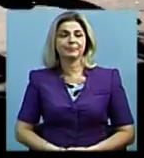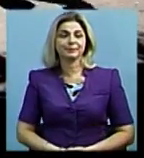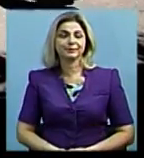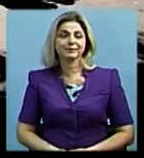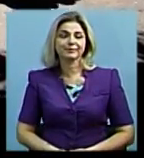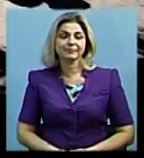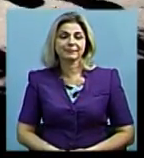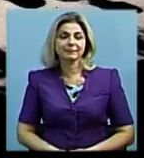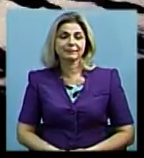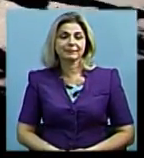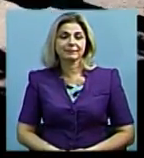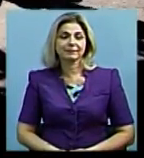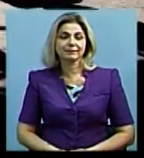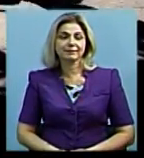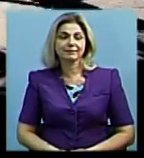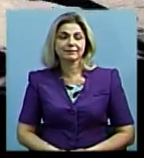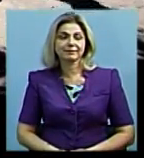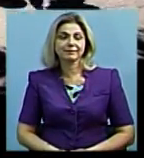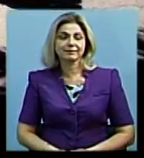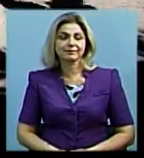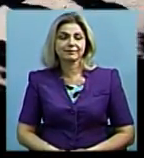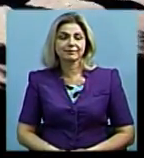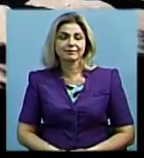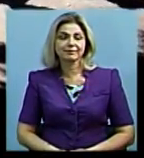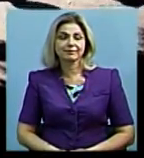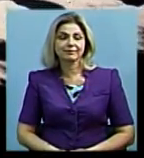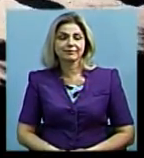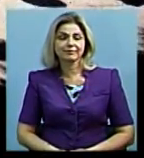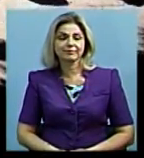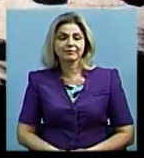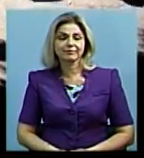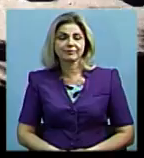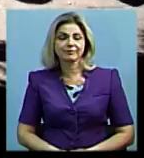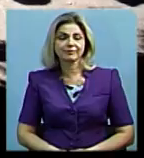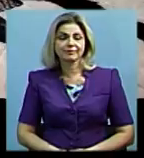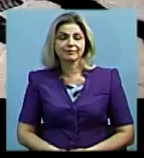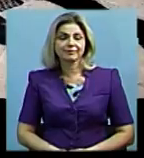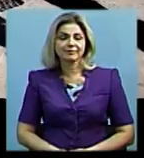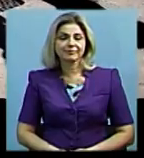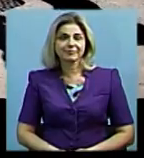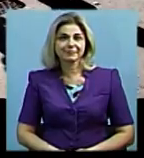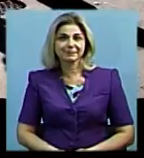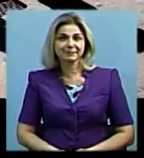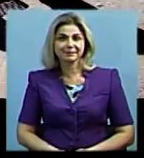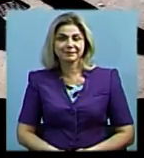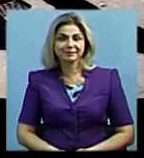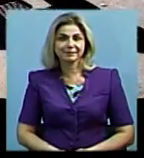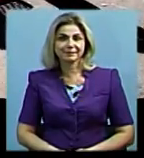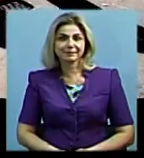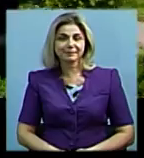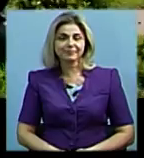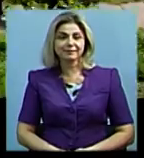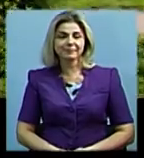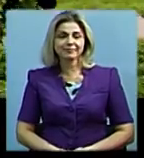О, там ціла бригада приїхала. Молодці. Іще. Давай. Давайте поаплодуємо. Загасили